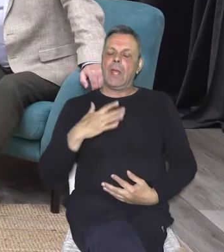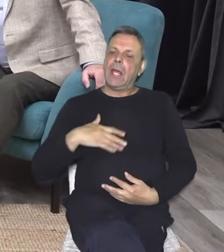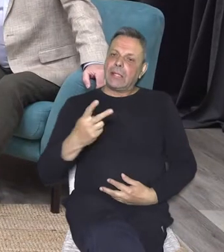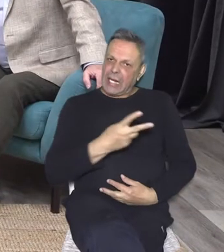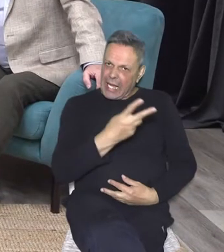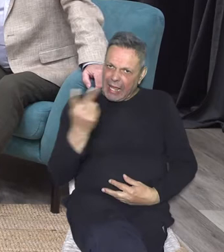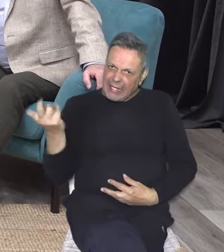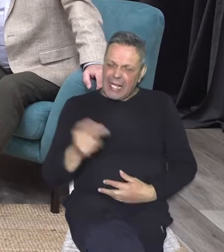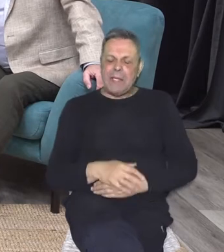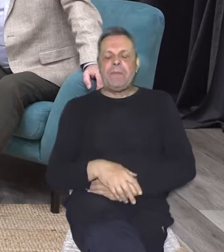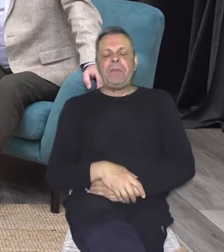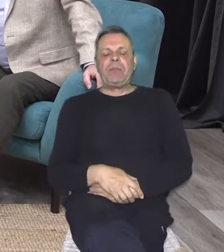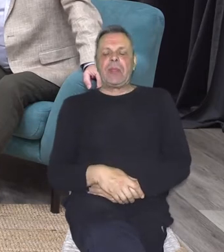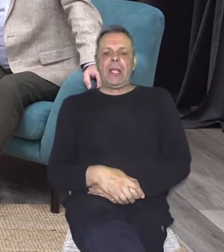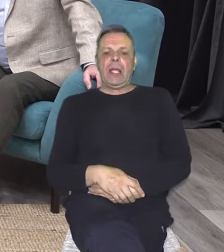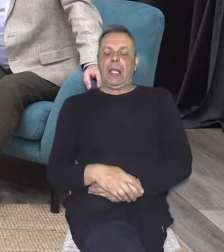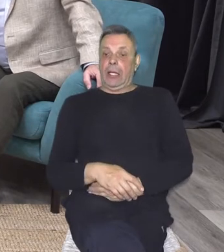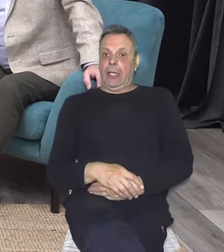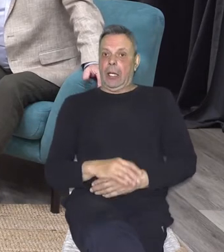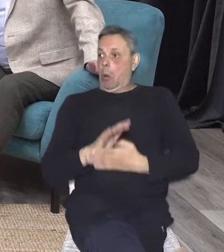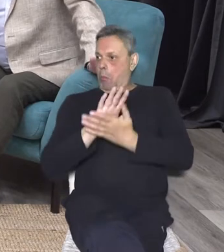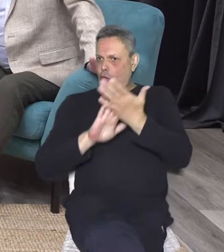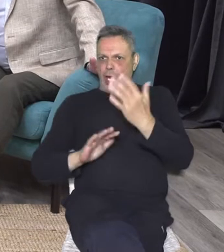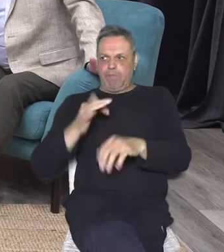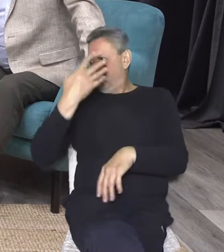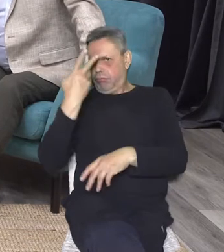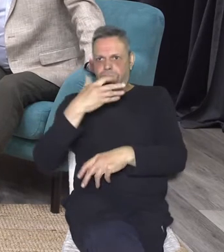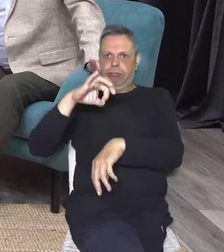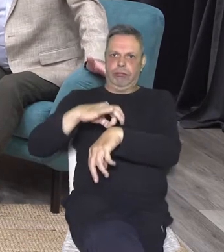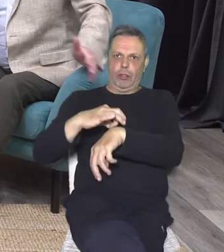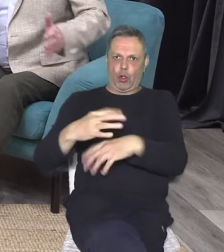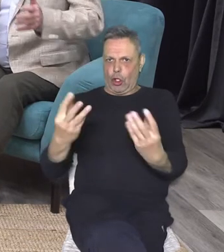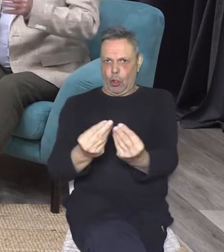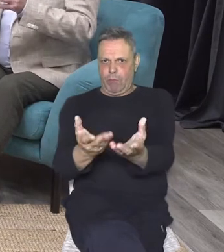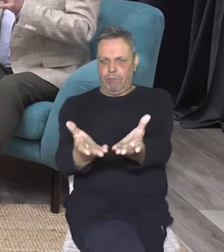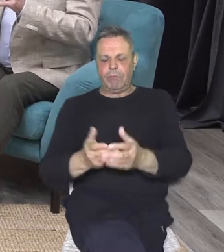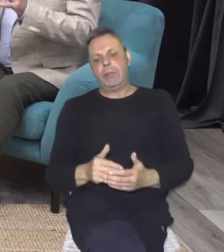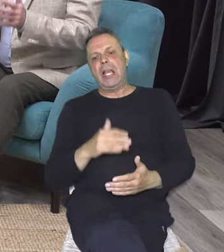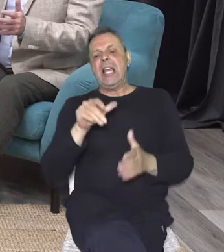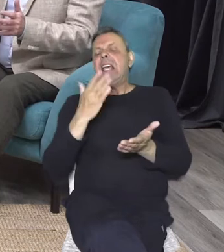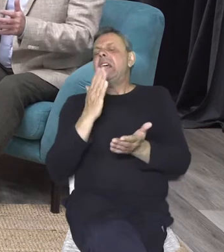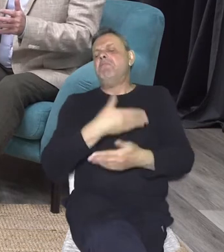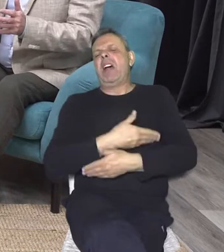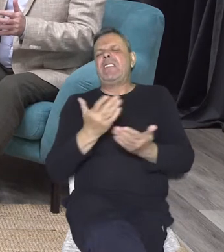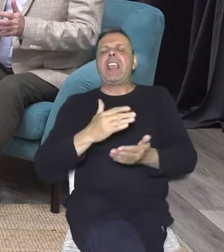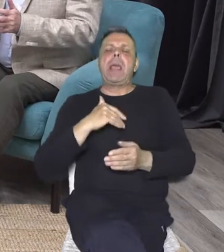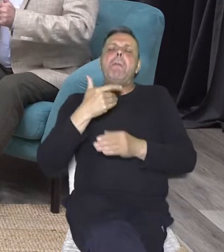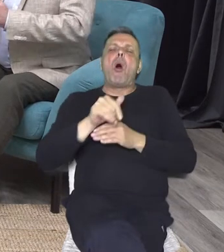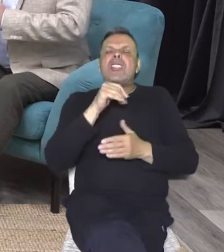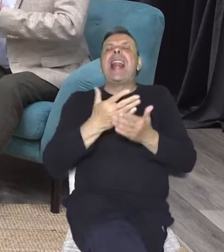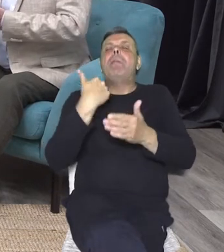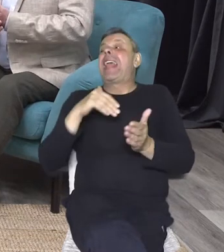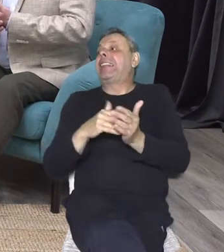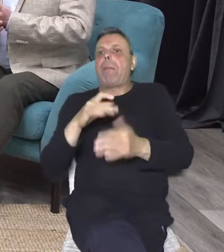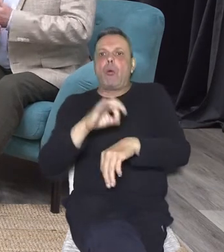Dragi gledateljice i gledatelji, počinjem s doktoricom. Svi poslije ili prije